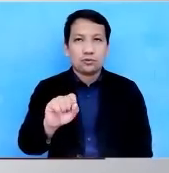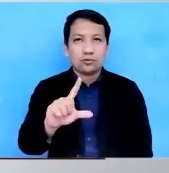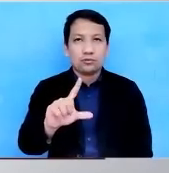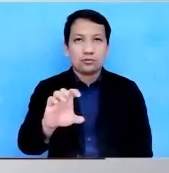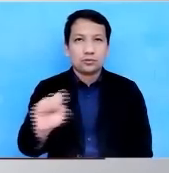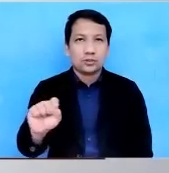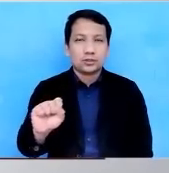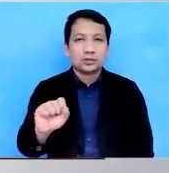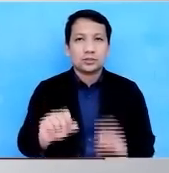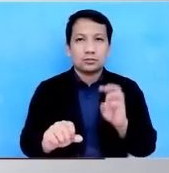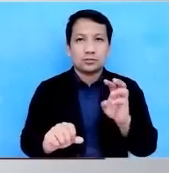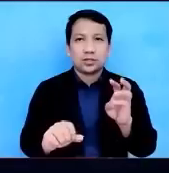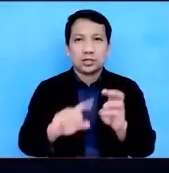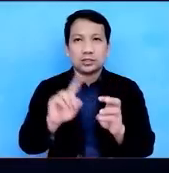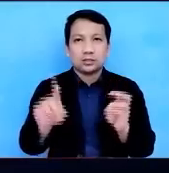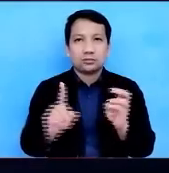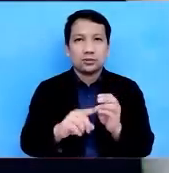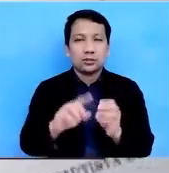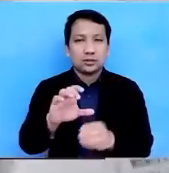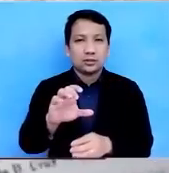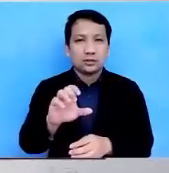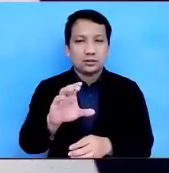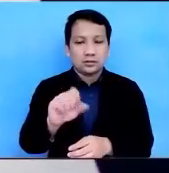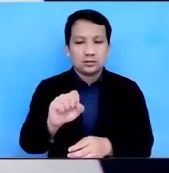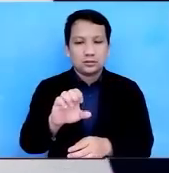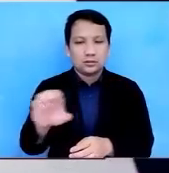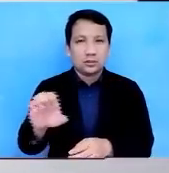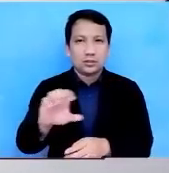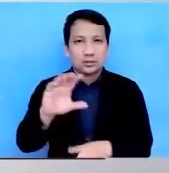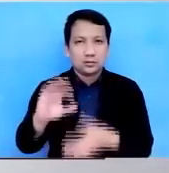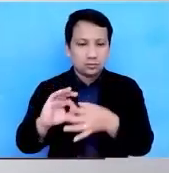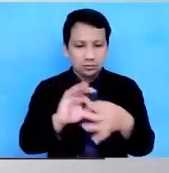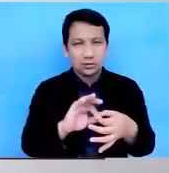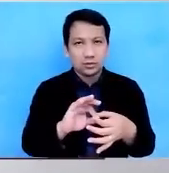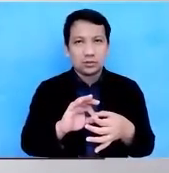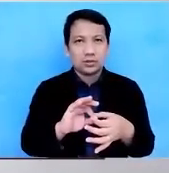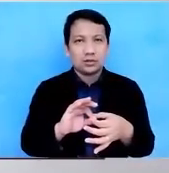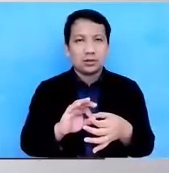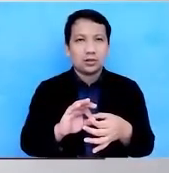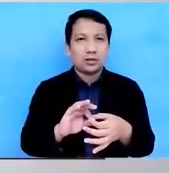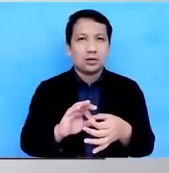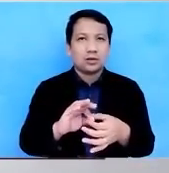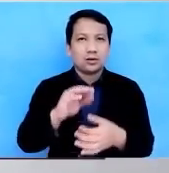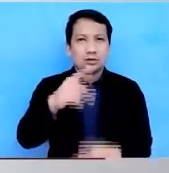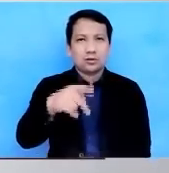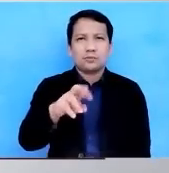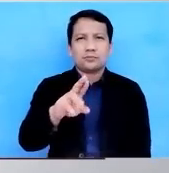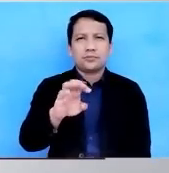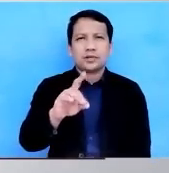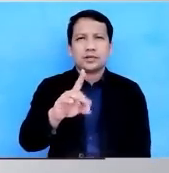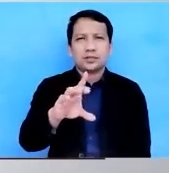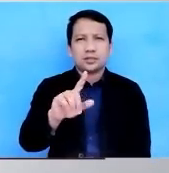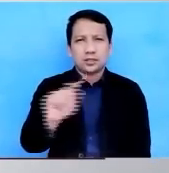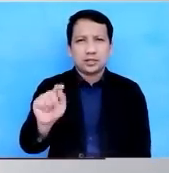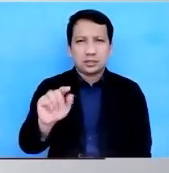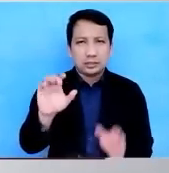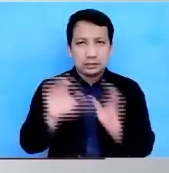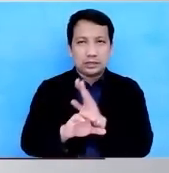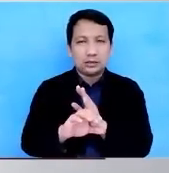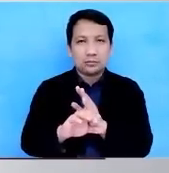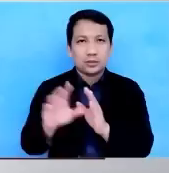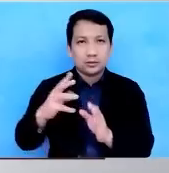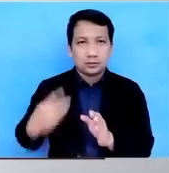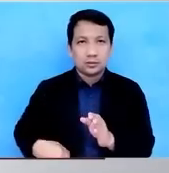Anti-Graft and Corrupt Practices Act. Ang mga ito raw ay itinuturing na predicate crime of plunder sa kaso ni Revilla kung saan convicted